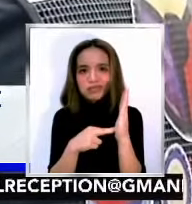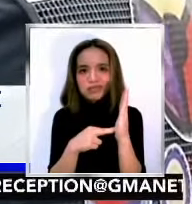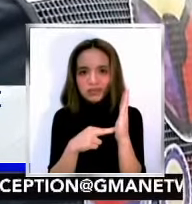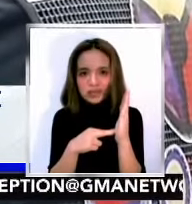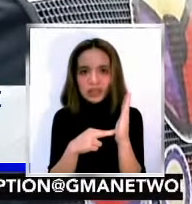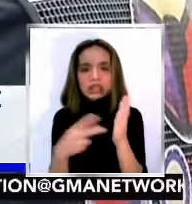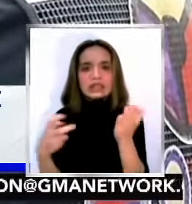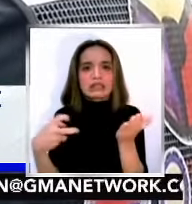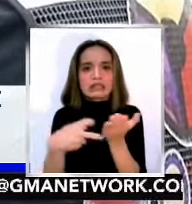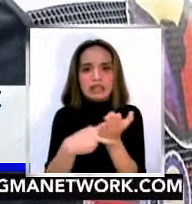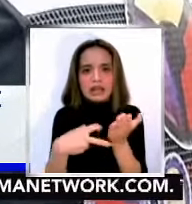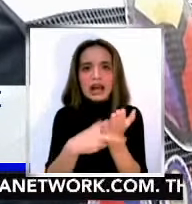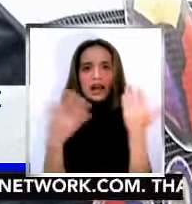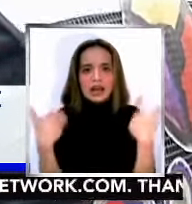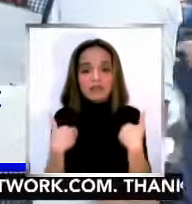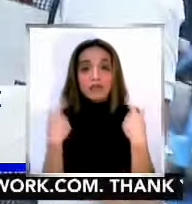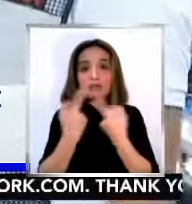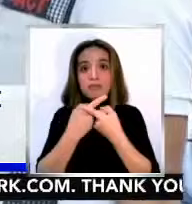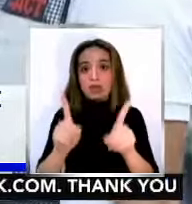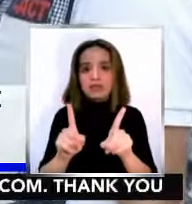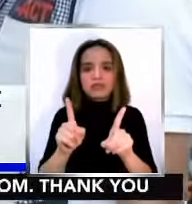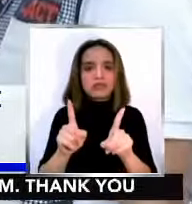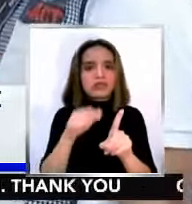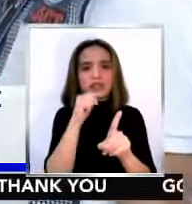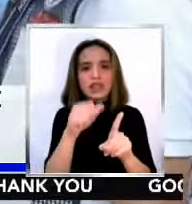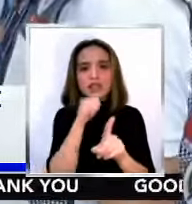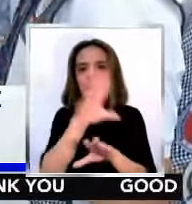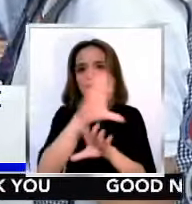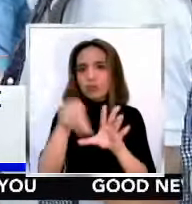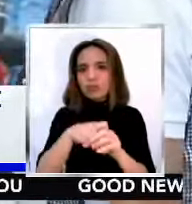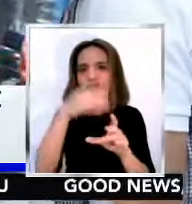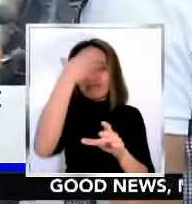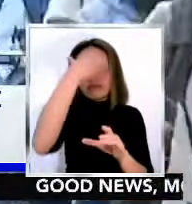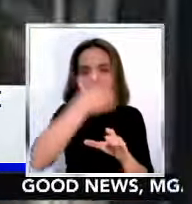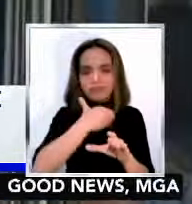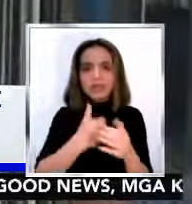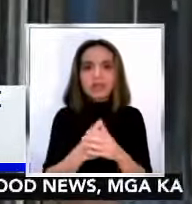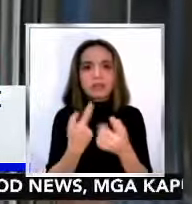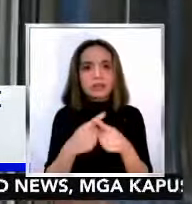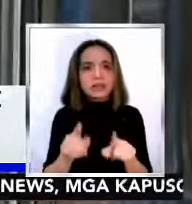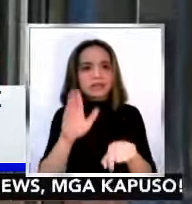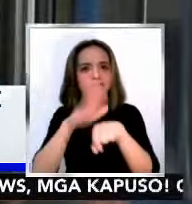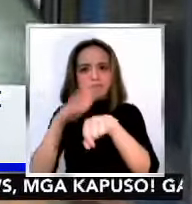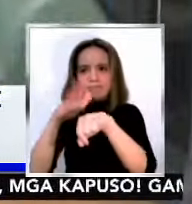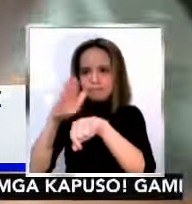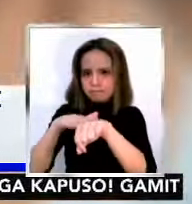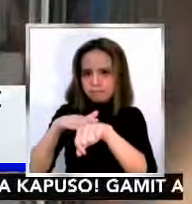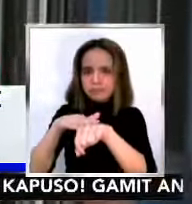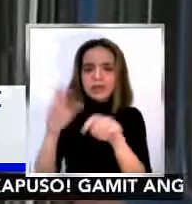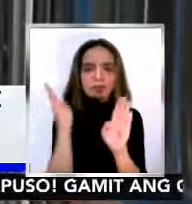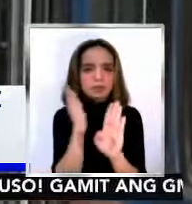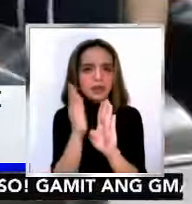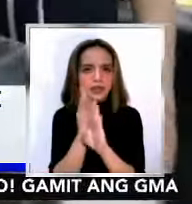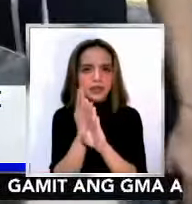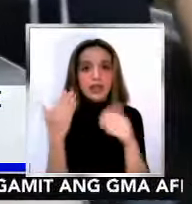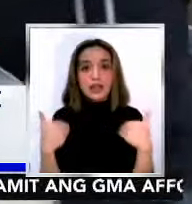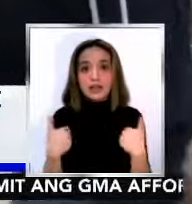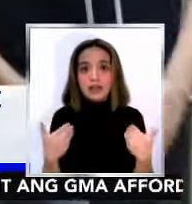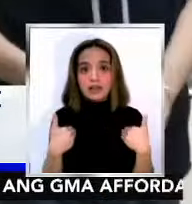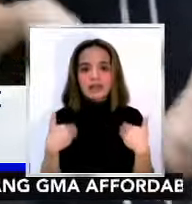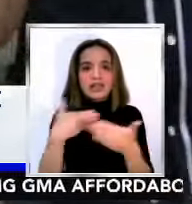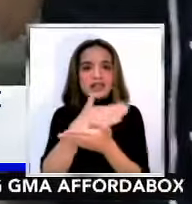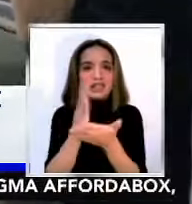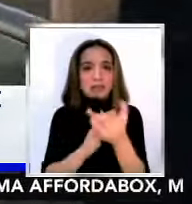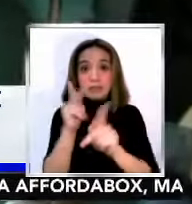Pero pinagsabihan ang ilang driver at mga pasahero ng mga air-conditioned na bus. may mga pasaherong face mask na lang din ang suot